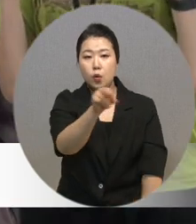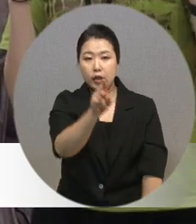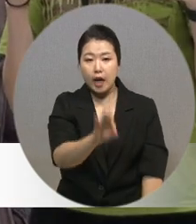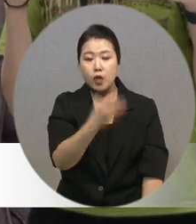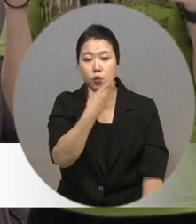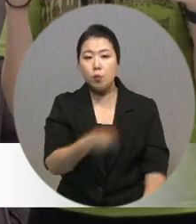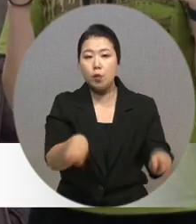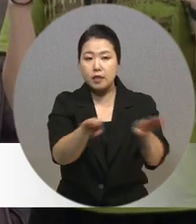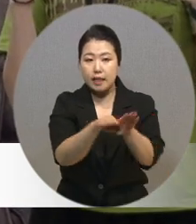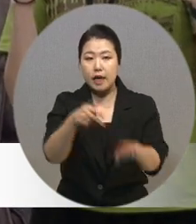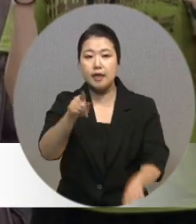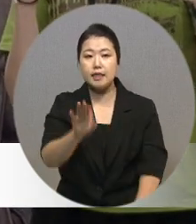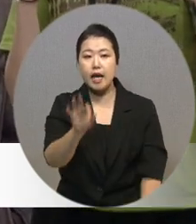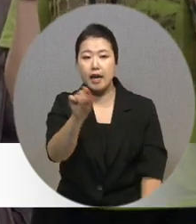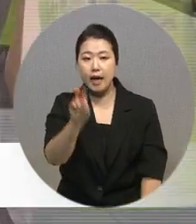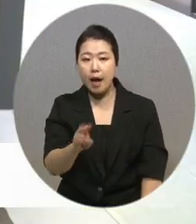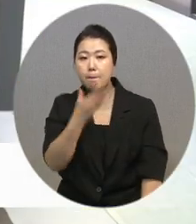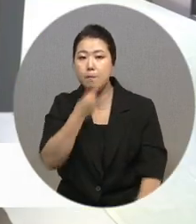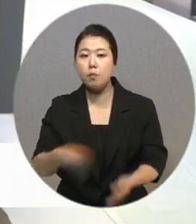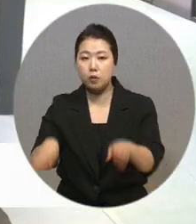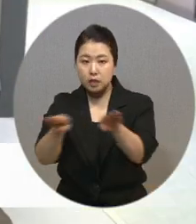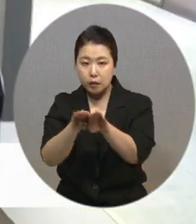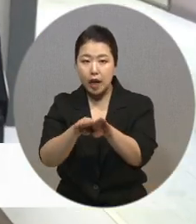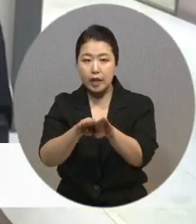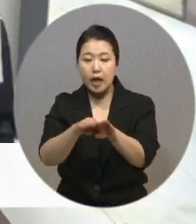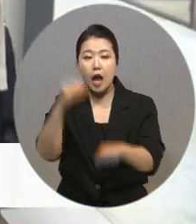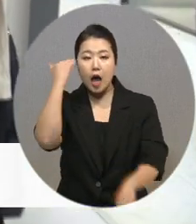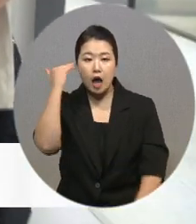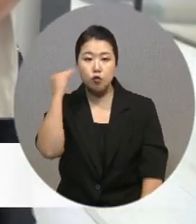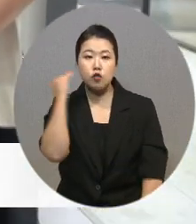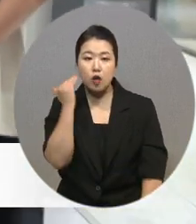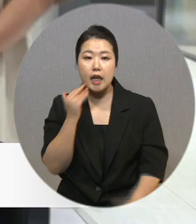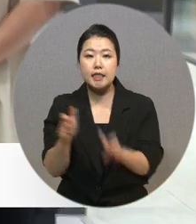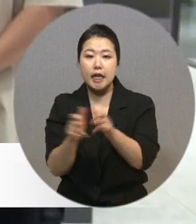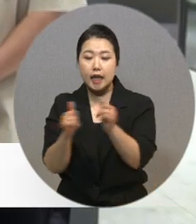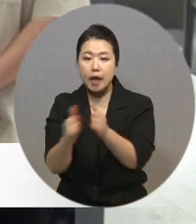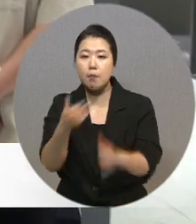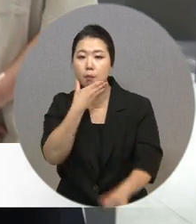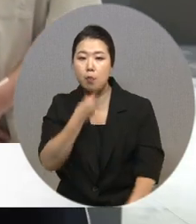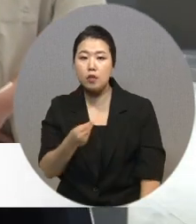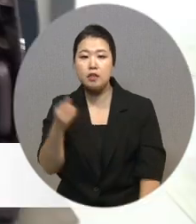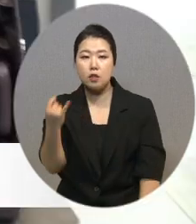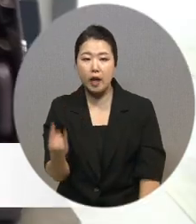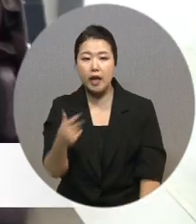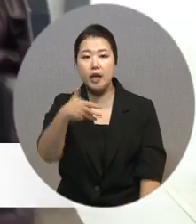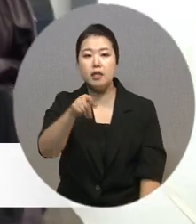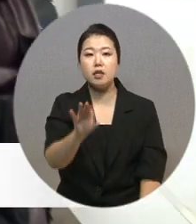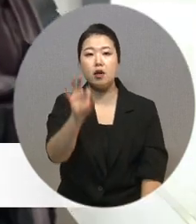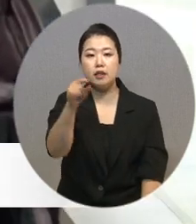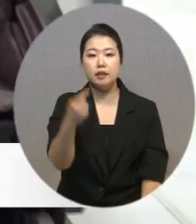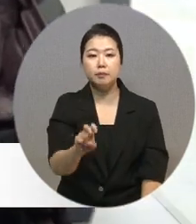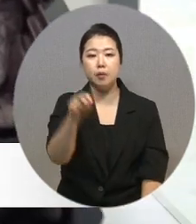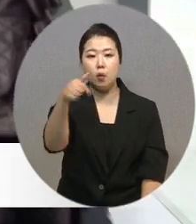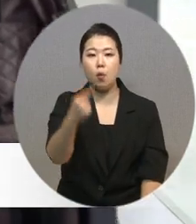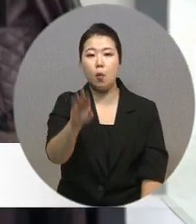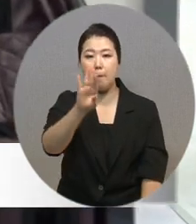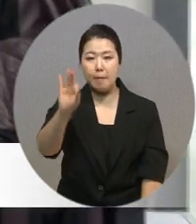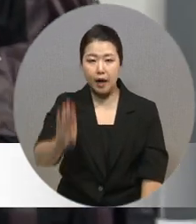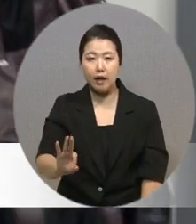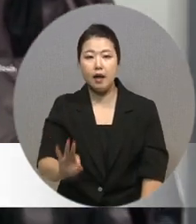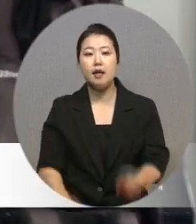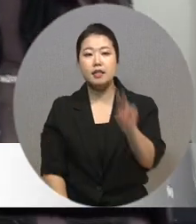사회복지관 장암 종합 사회복지관 한국 청각장애인 복지회 청음공방 세곳을